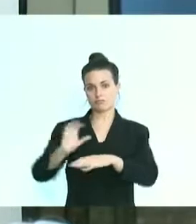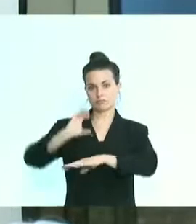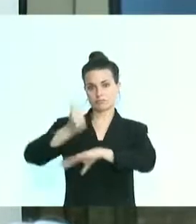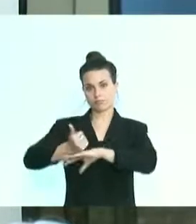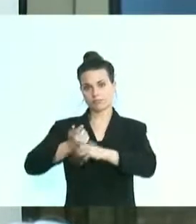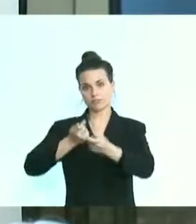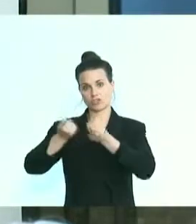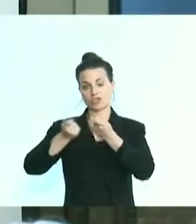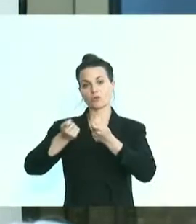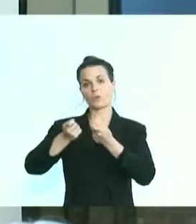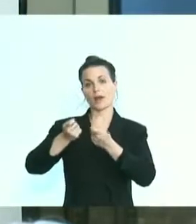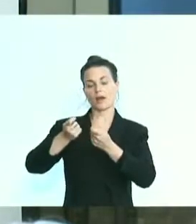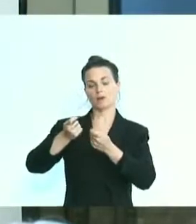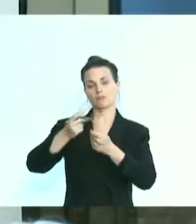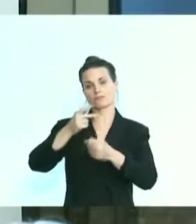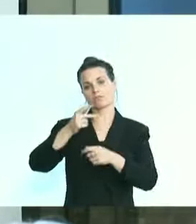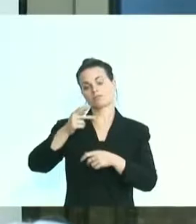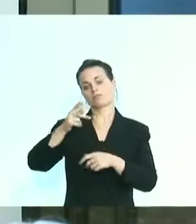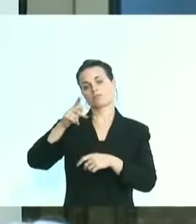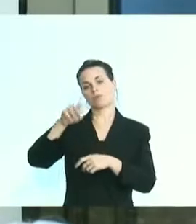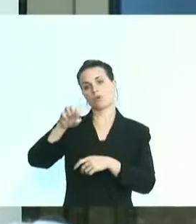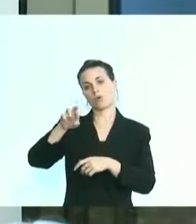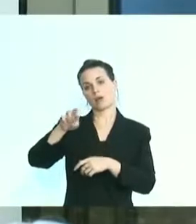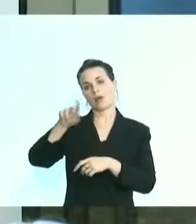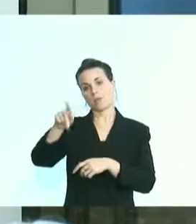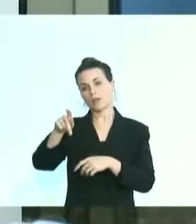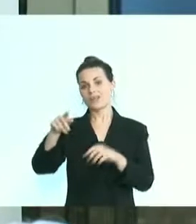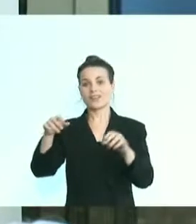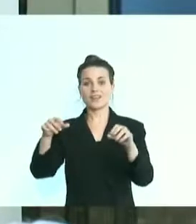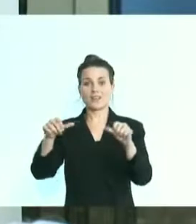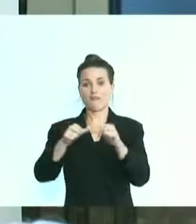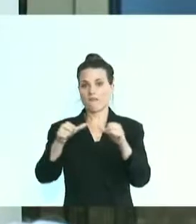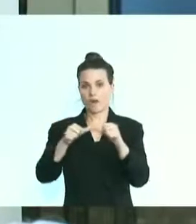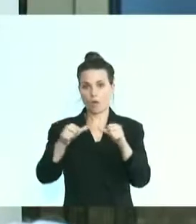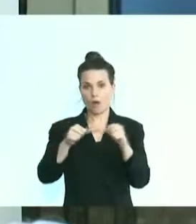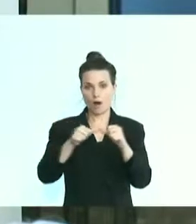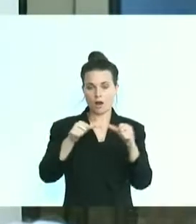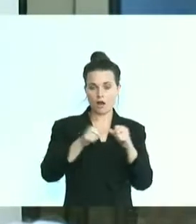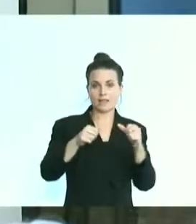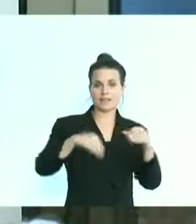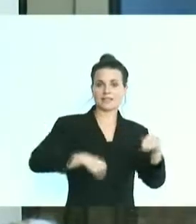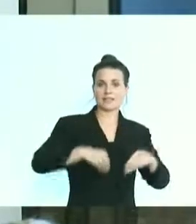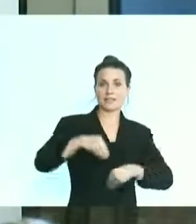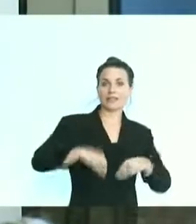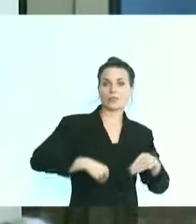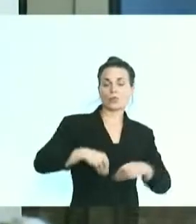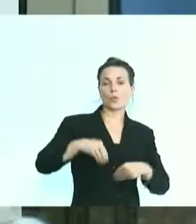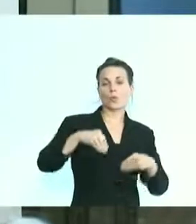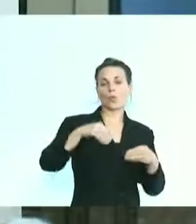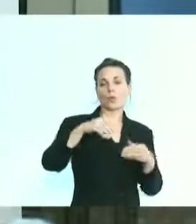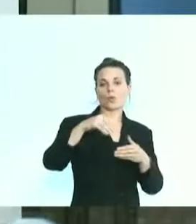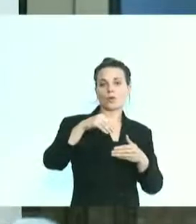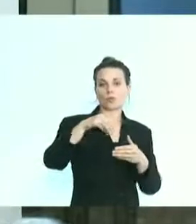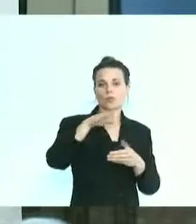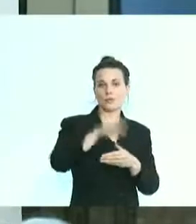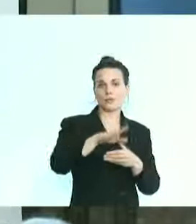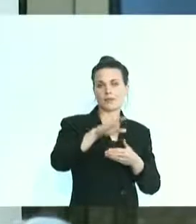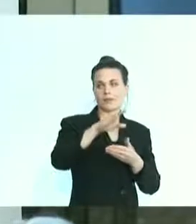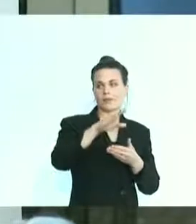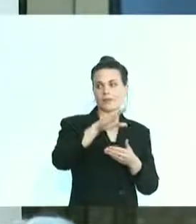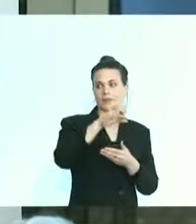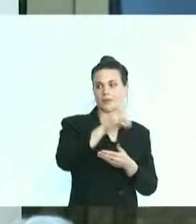se rapprocher systématiquement de la direction départementale des territoires, les DDT, où il existe un